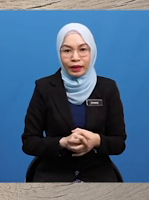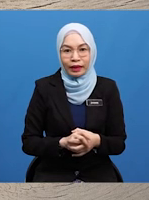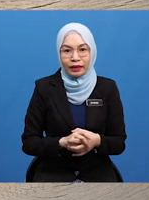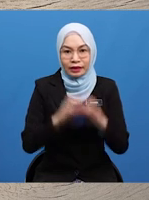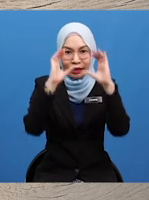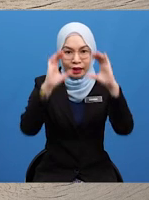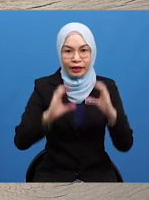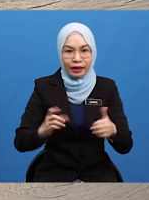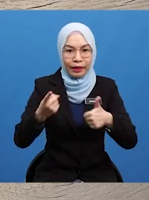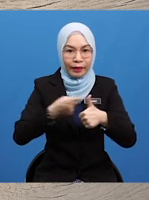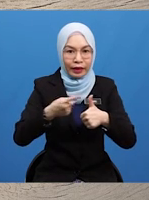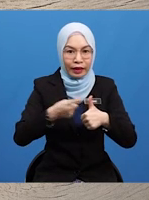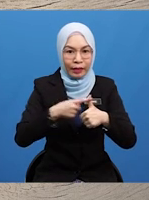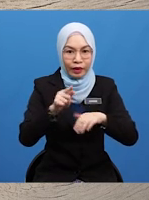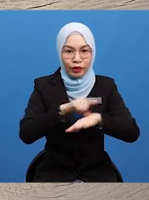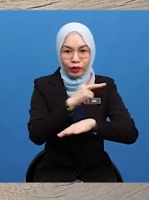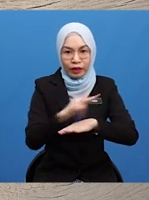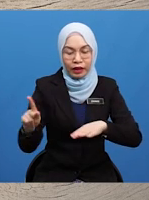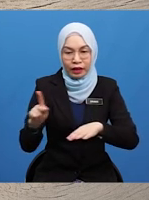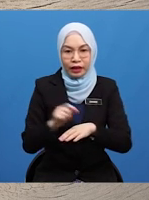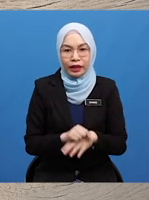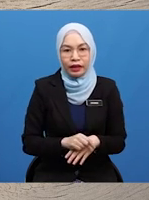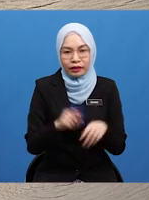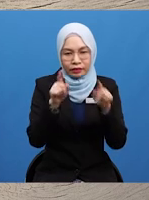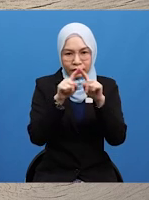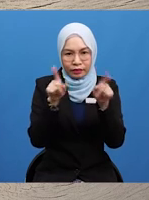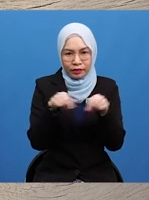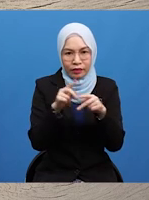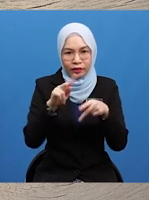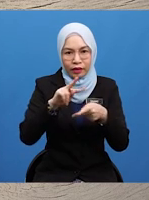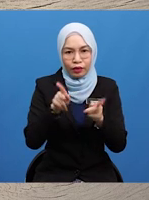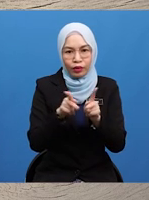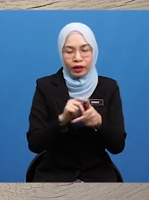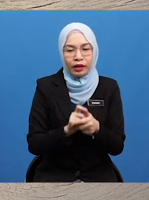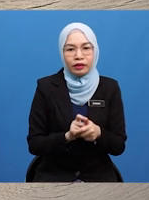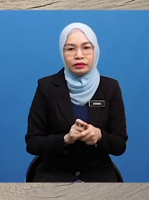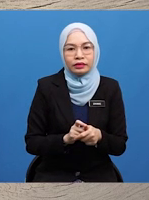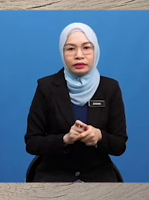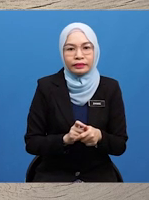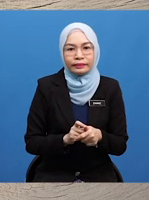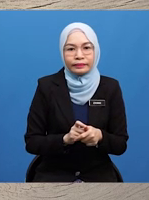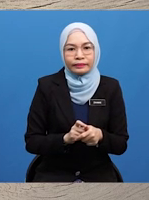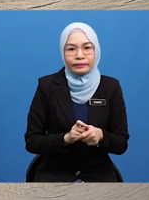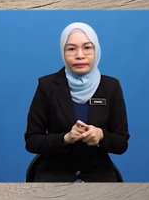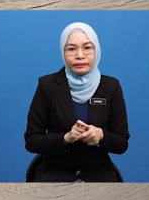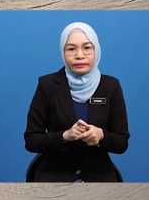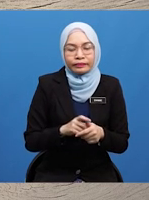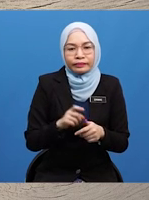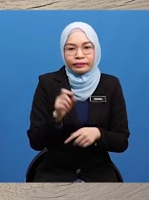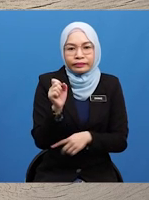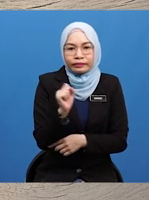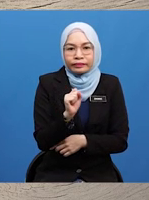ialah menggunakan kubus yang bersaiz 1 cm darab 1 cm darab